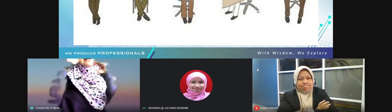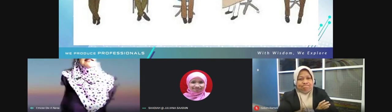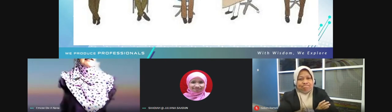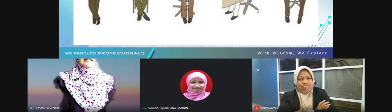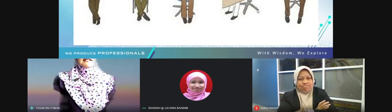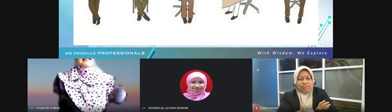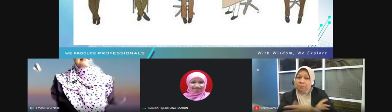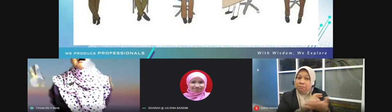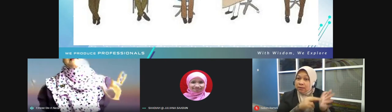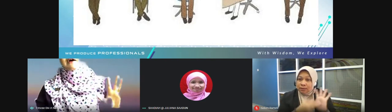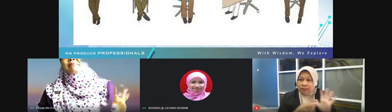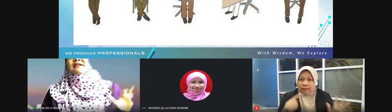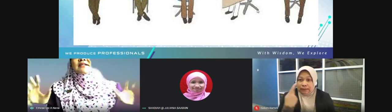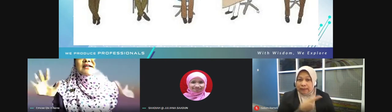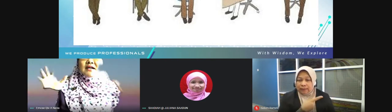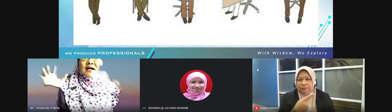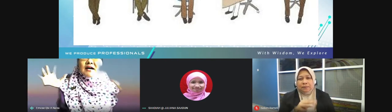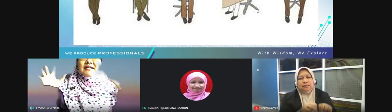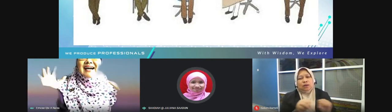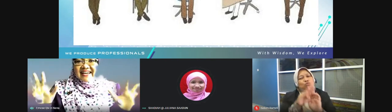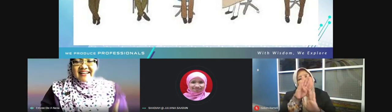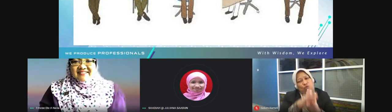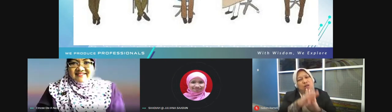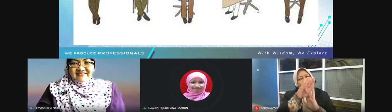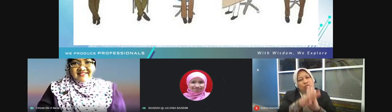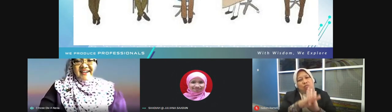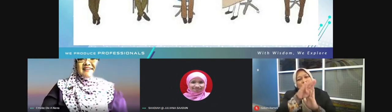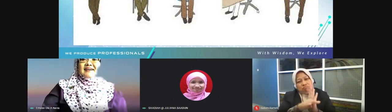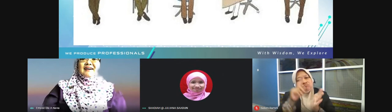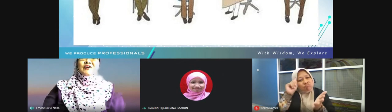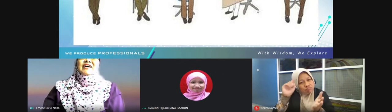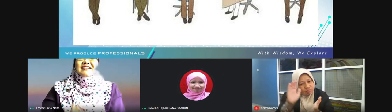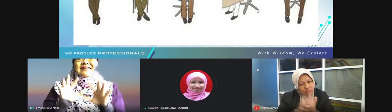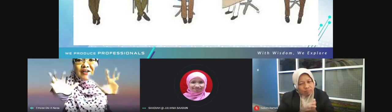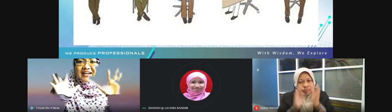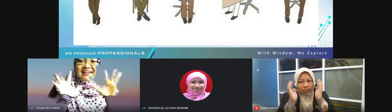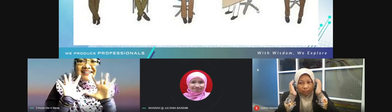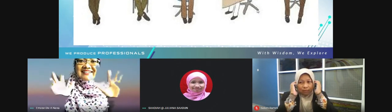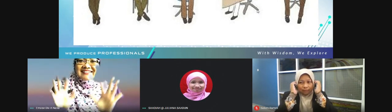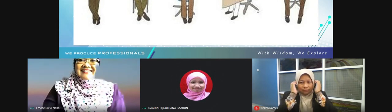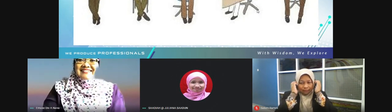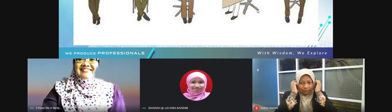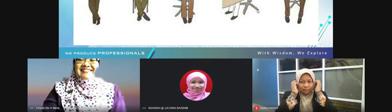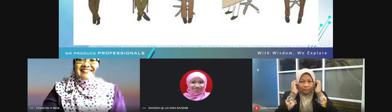menunjukkan kata kita tak berapa yakin. Okay.